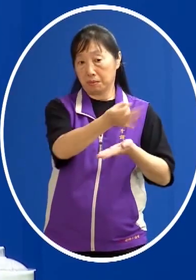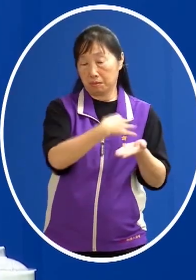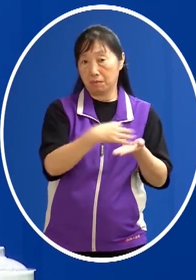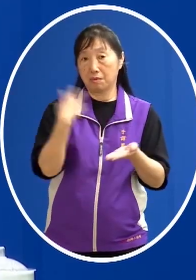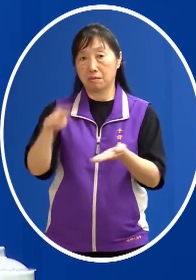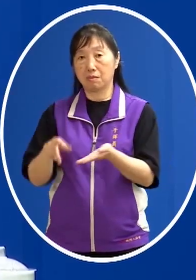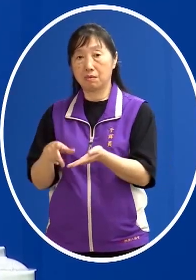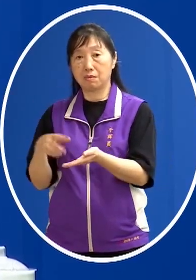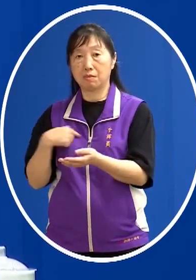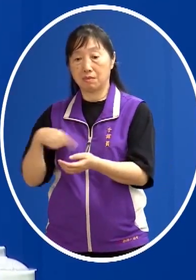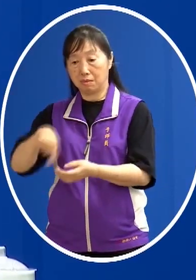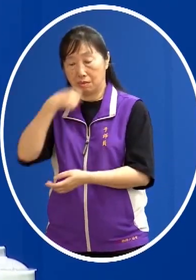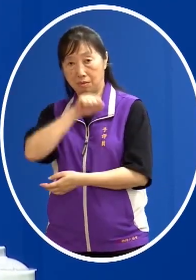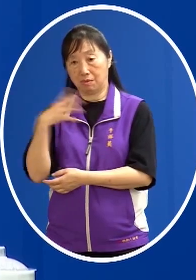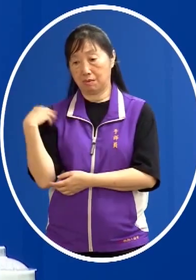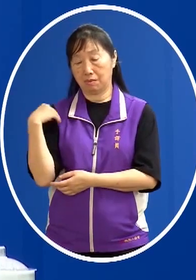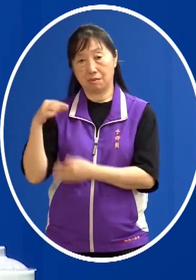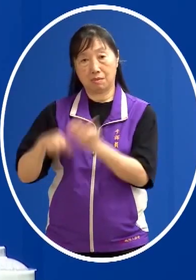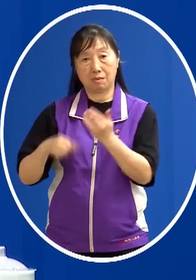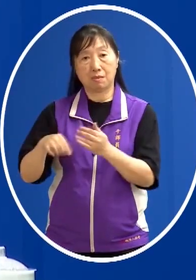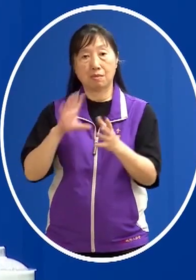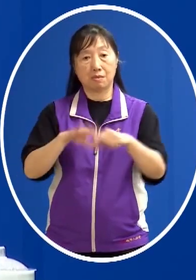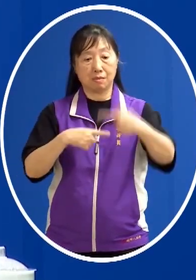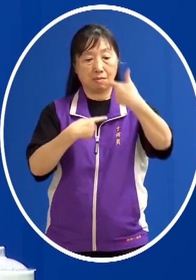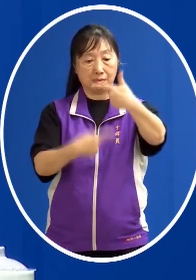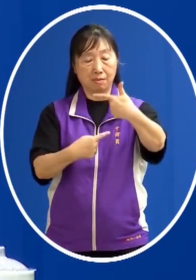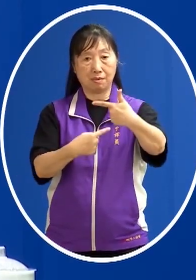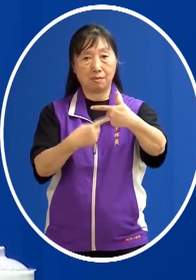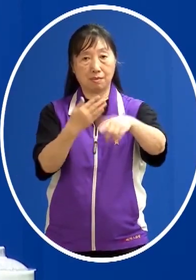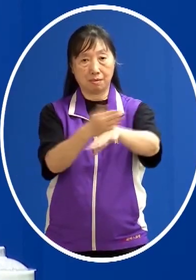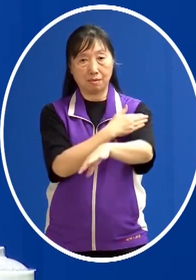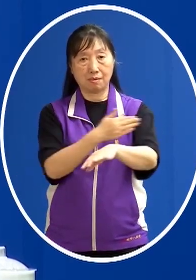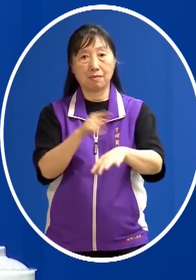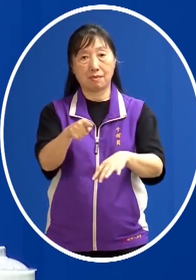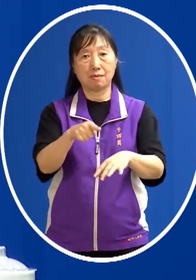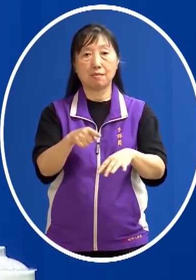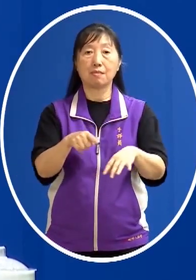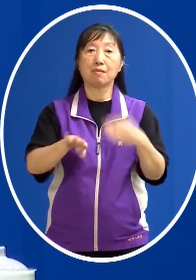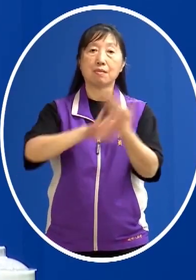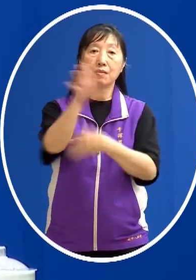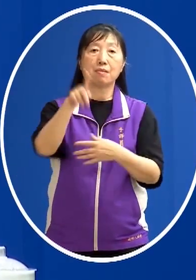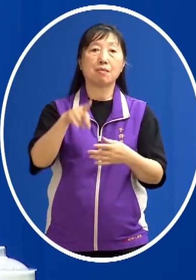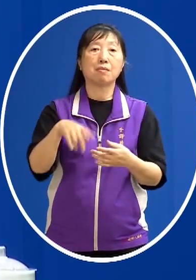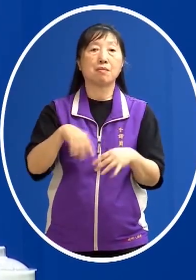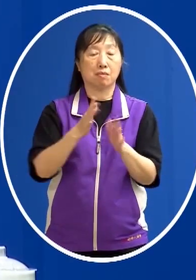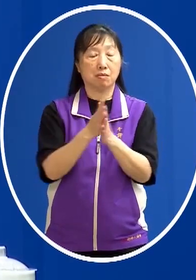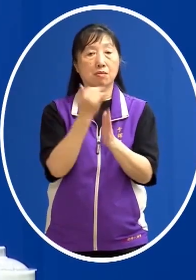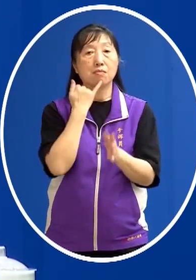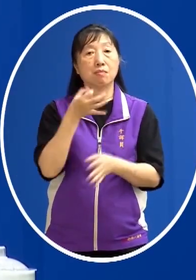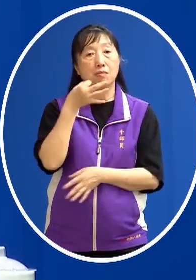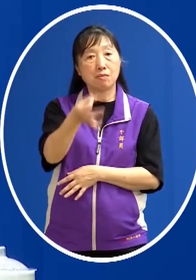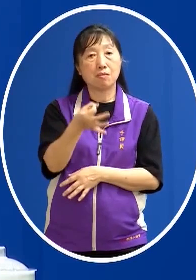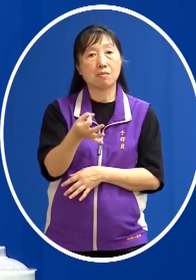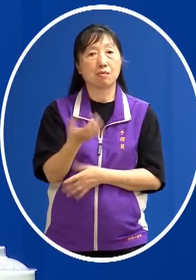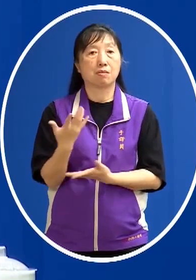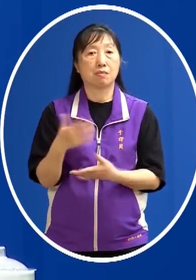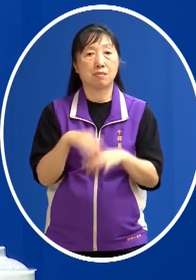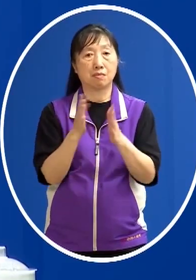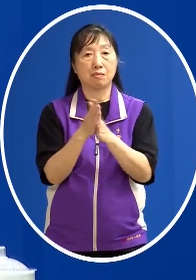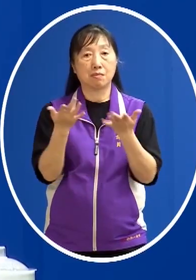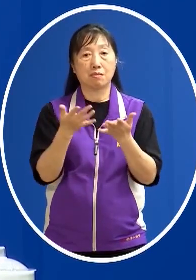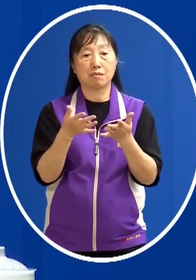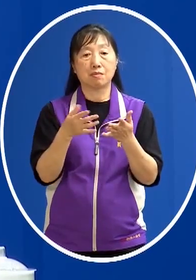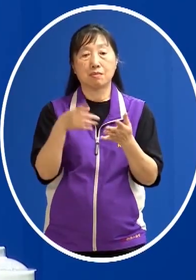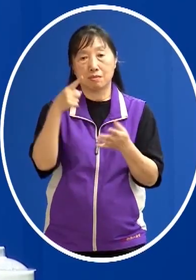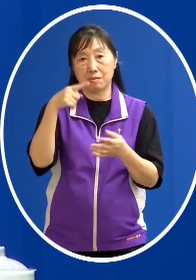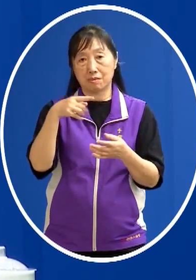后，6月1号在市面上一般的通路就可以买得到口罩，价格也会回归市场